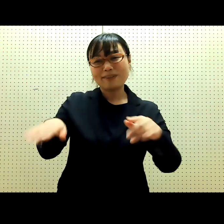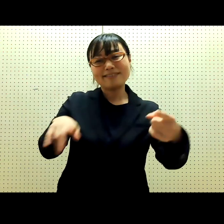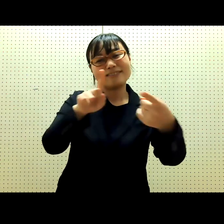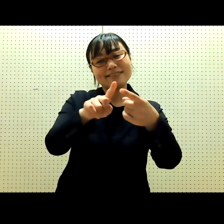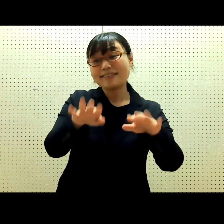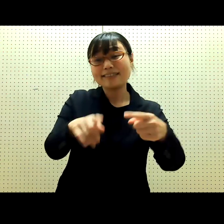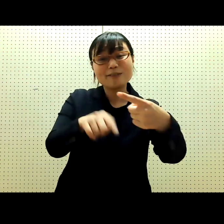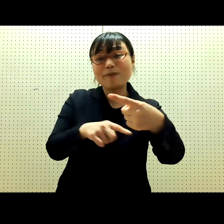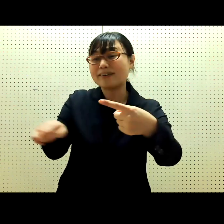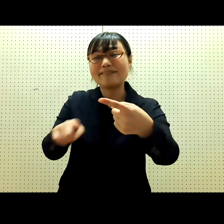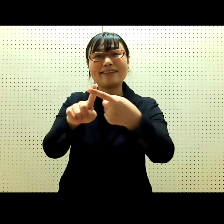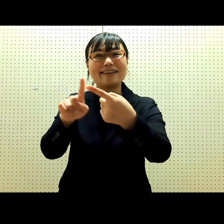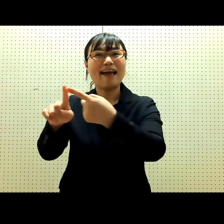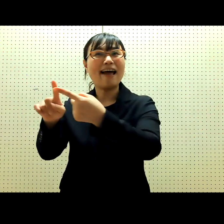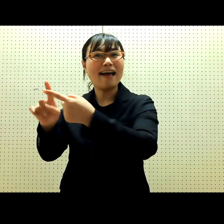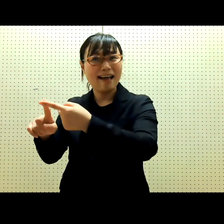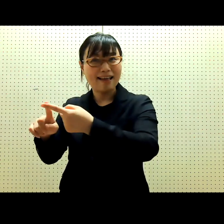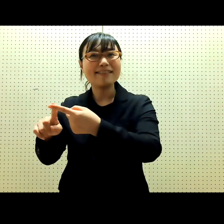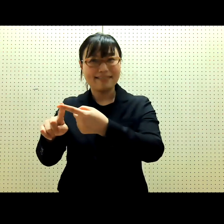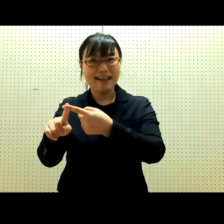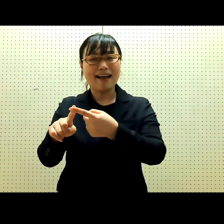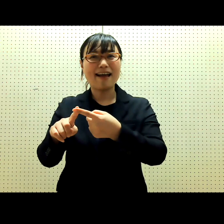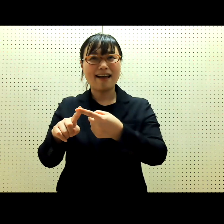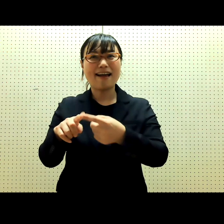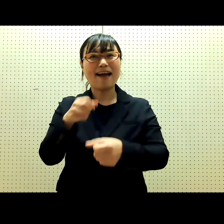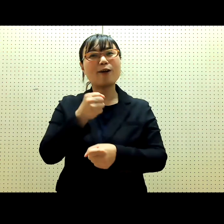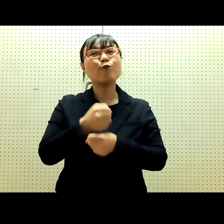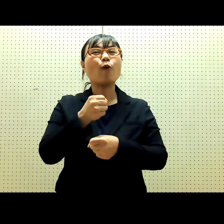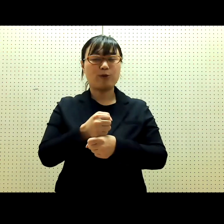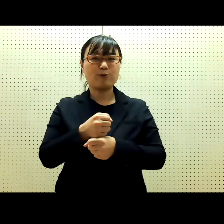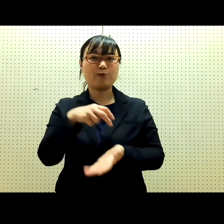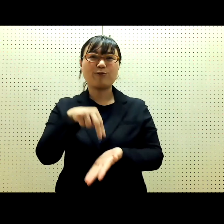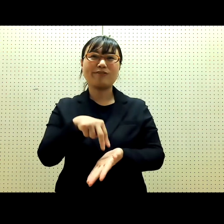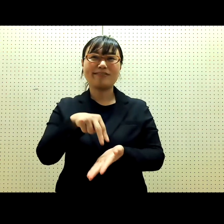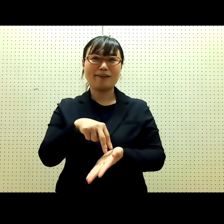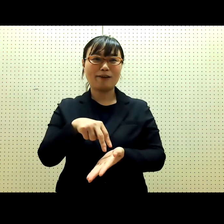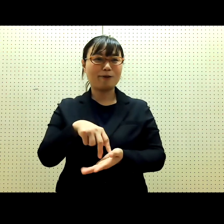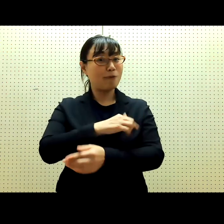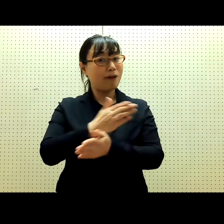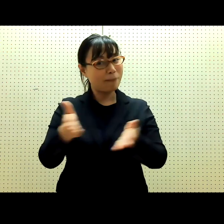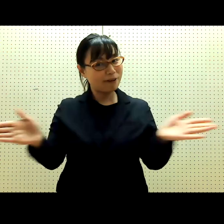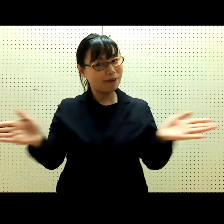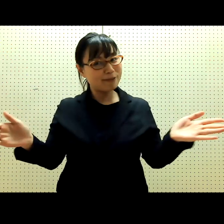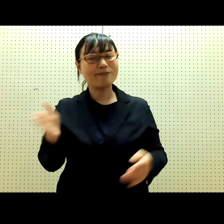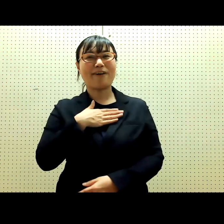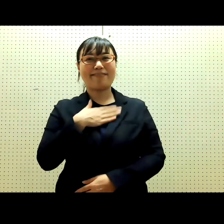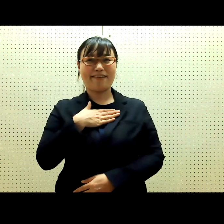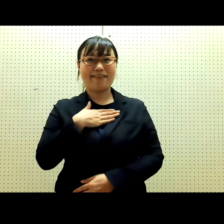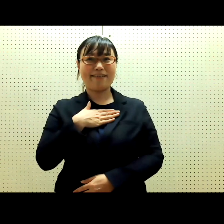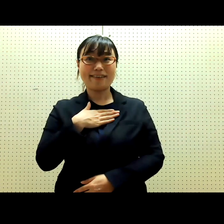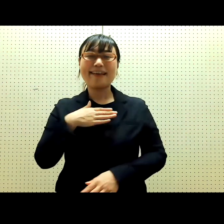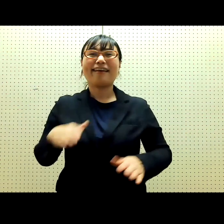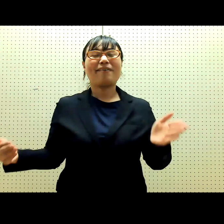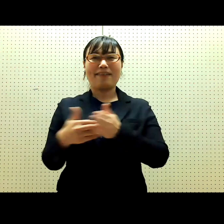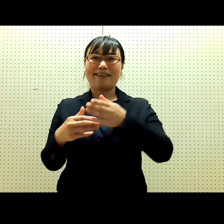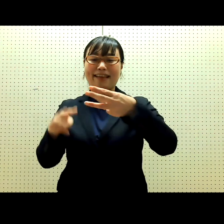具として、その可能性を非常に感じました。これで洋賀小学校の実践報告